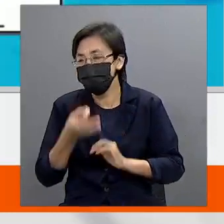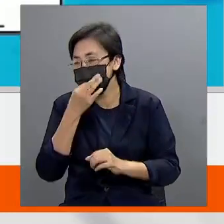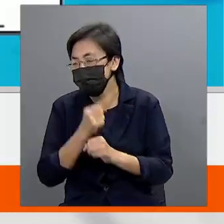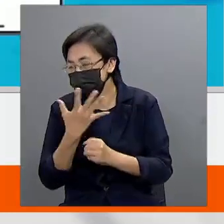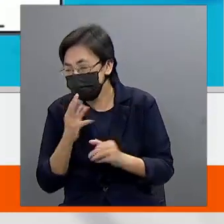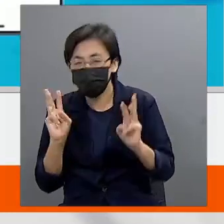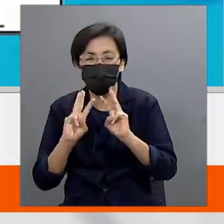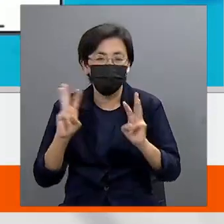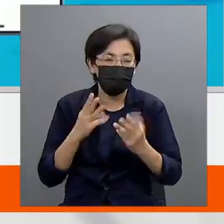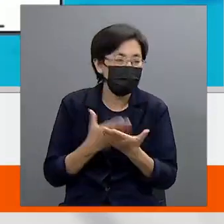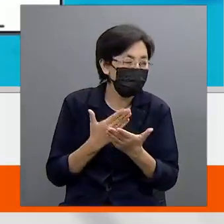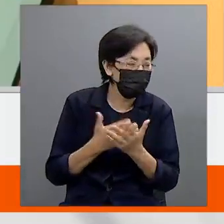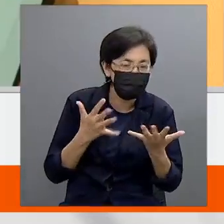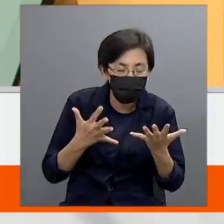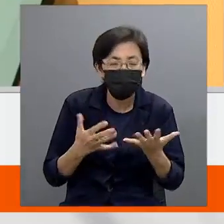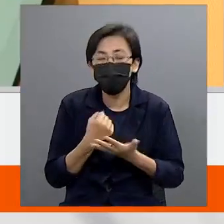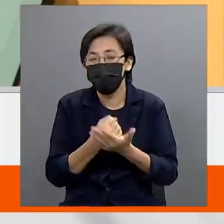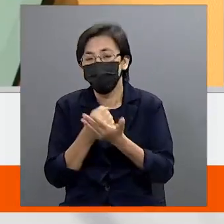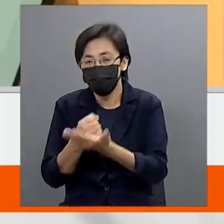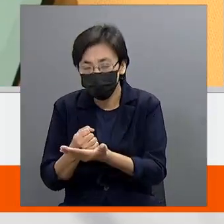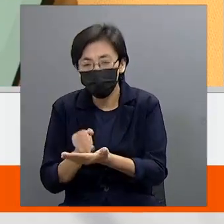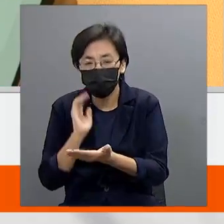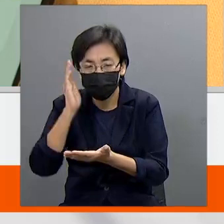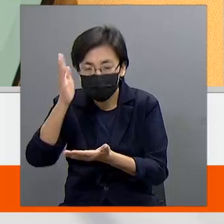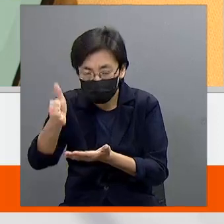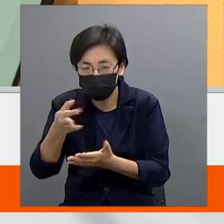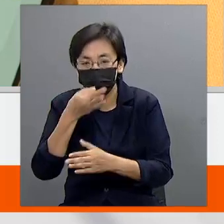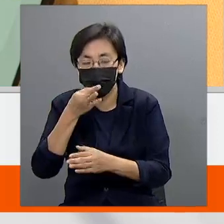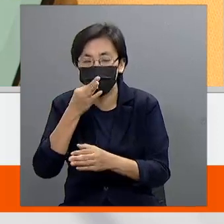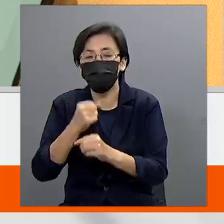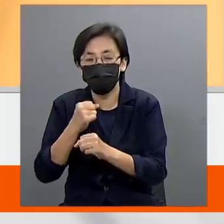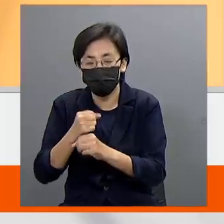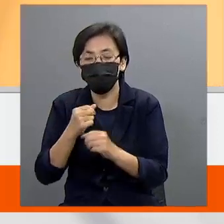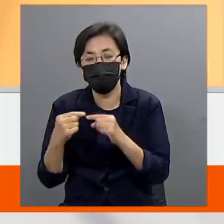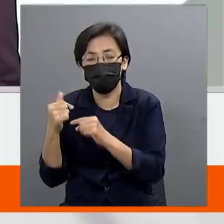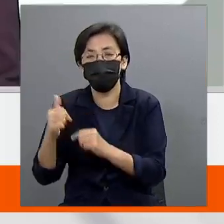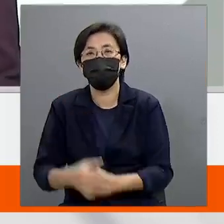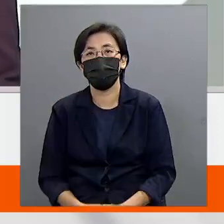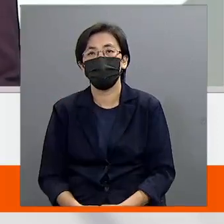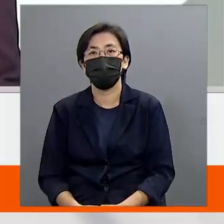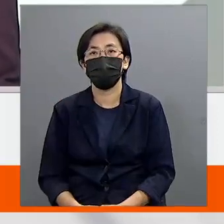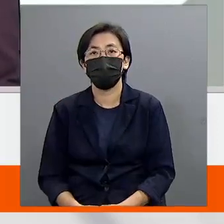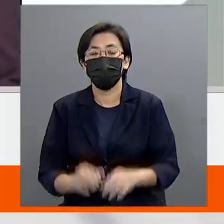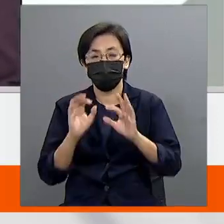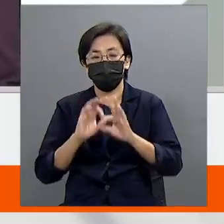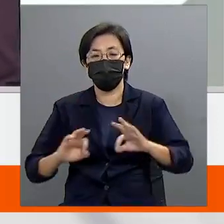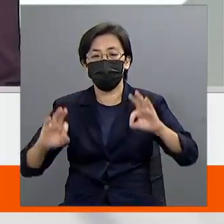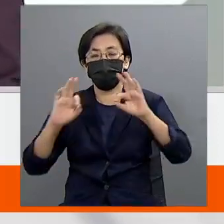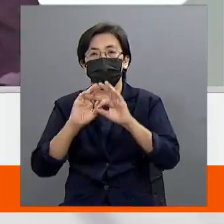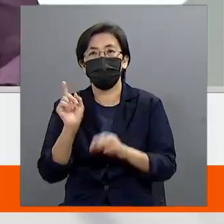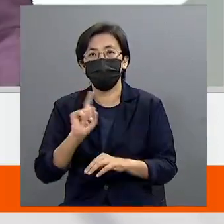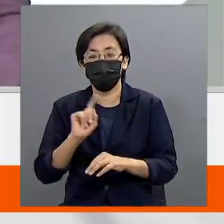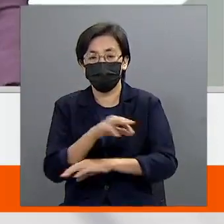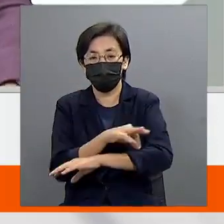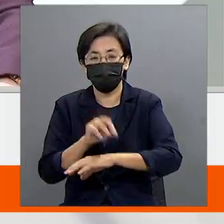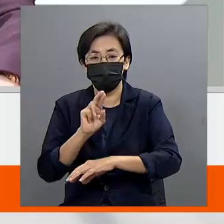ายไปเนี่ยให้เขาไปสู่วิถีที่มันเป็นไปได้มากขึ้น ค่ะแต่ประเด็นสำคัญของคุณธนากรก็คือต้องออกแบบระบบเพิ่มเติมใช่ไหม